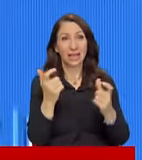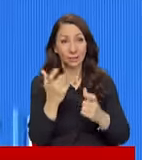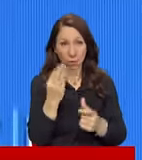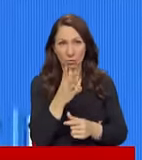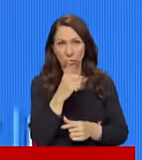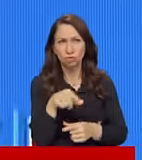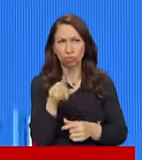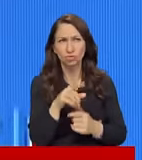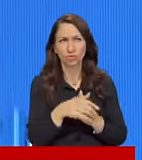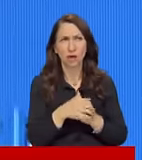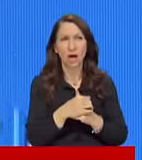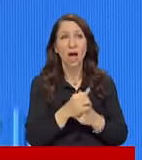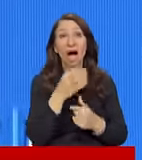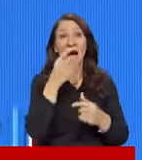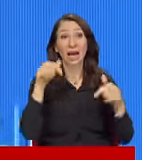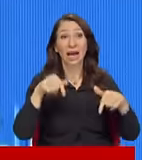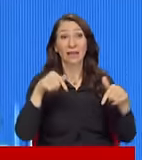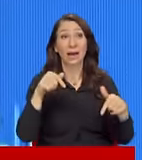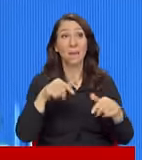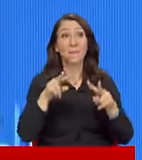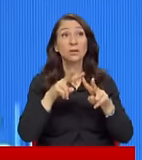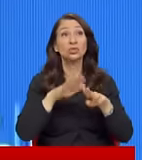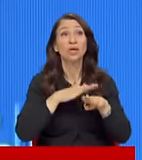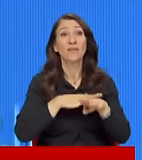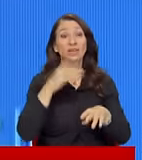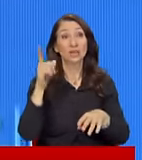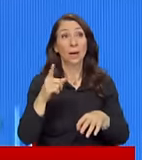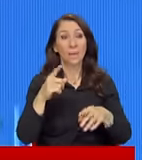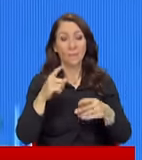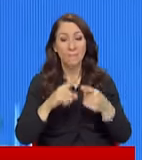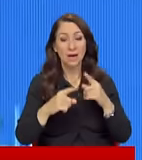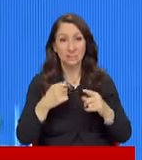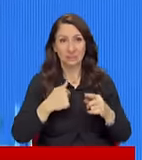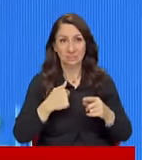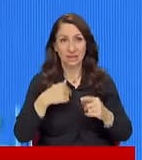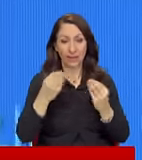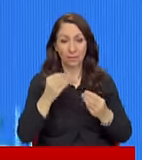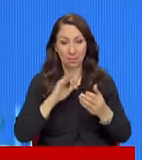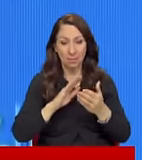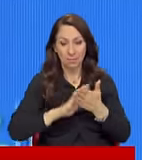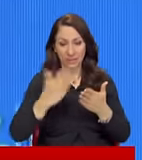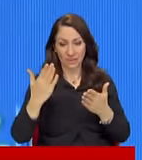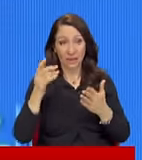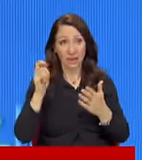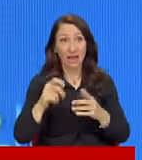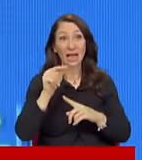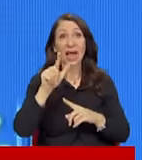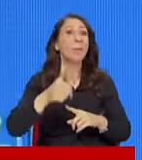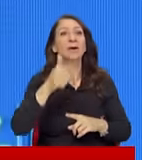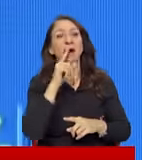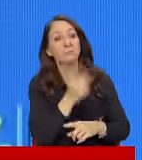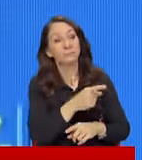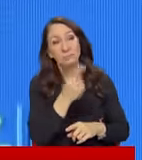oldu biliyor musunuz? Ankara'da oldu. Mansur Yavaş partimizden istifa ettirdiği il